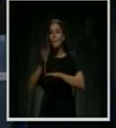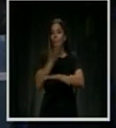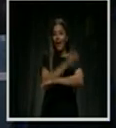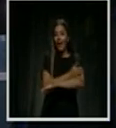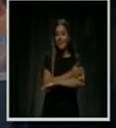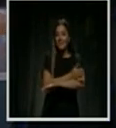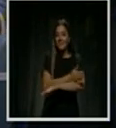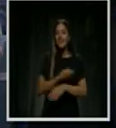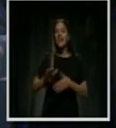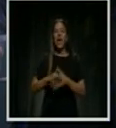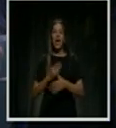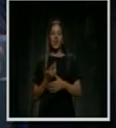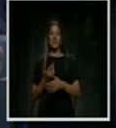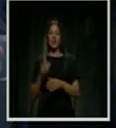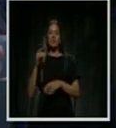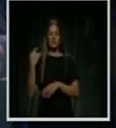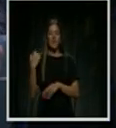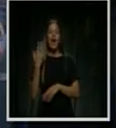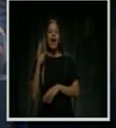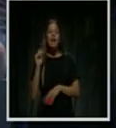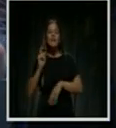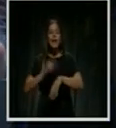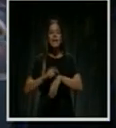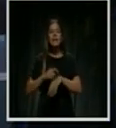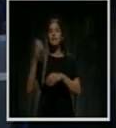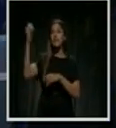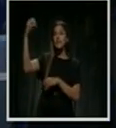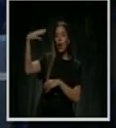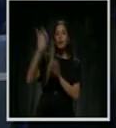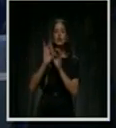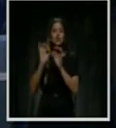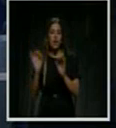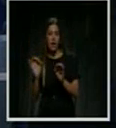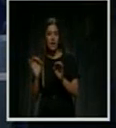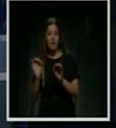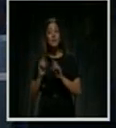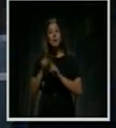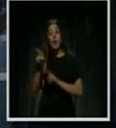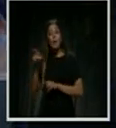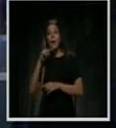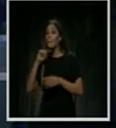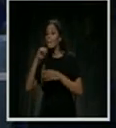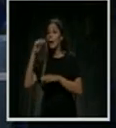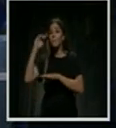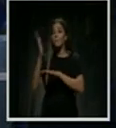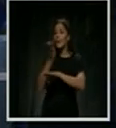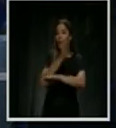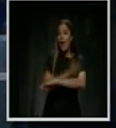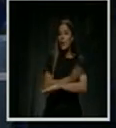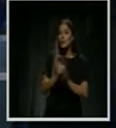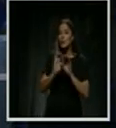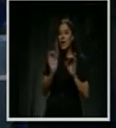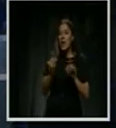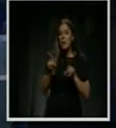bla dawl ħafna familji Maltin u Għawċin u għaliex ma pjanawx għax abbandonaw il-pjan